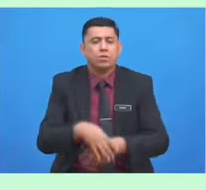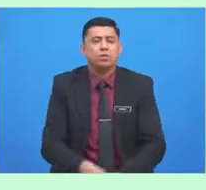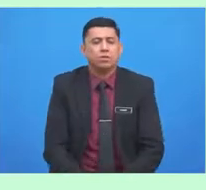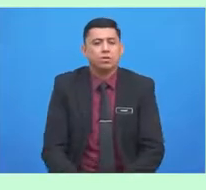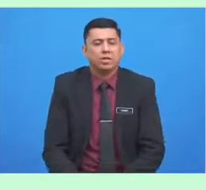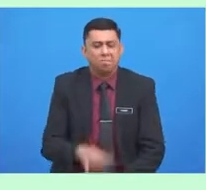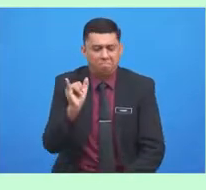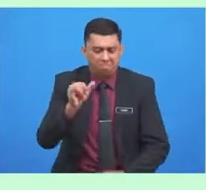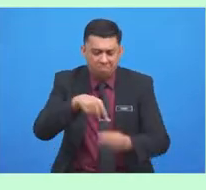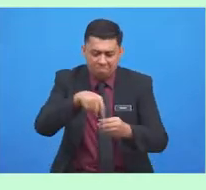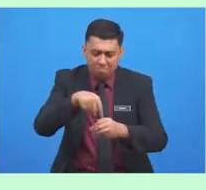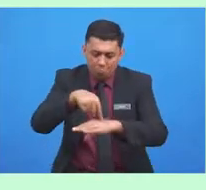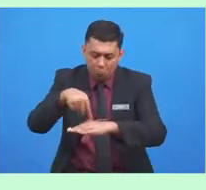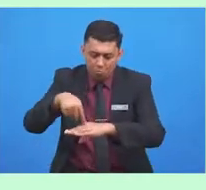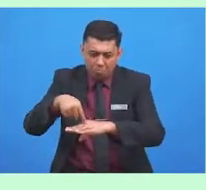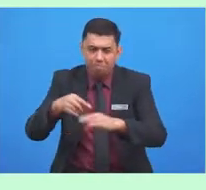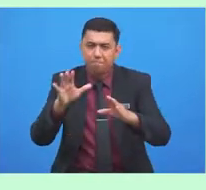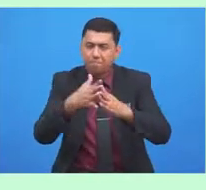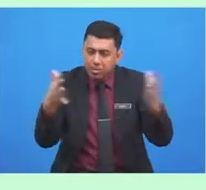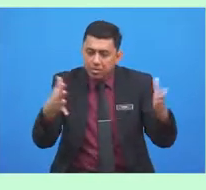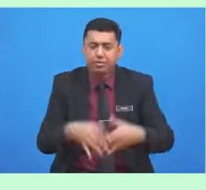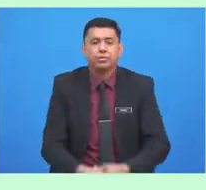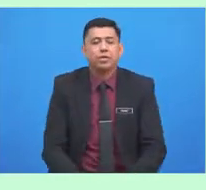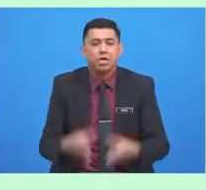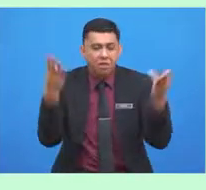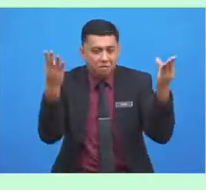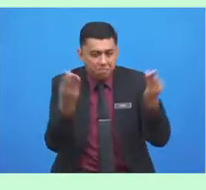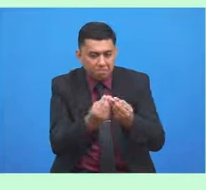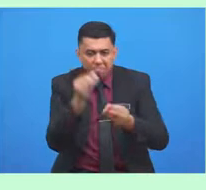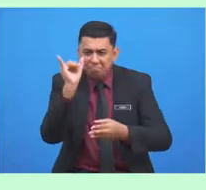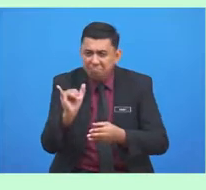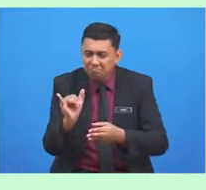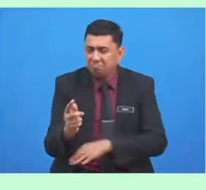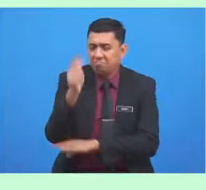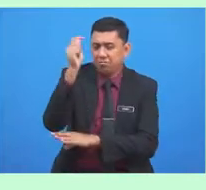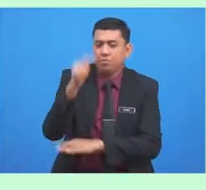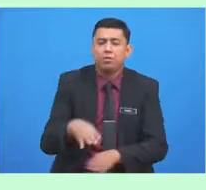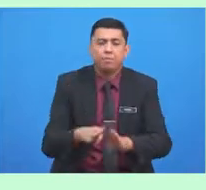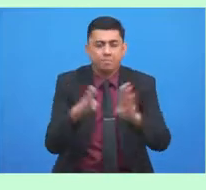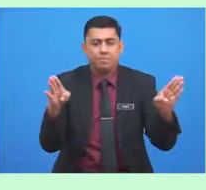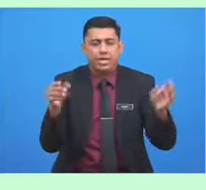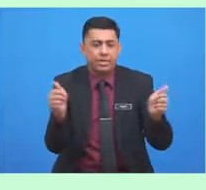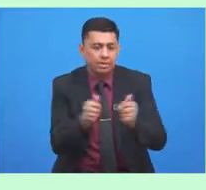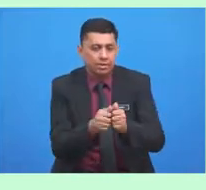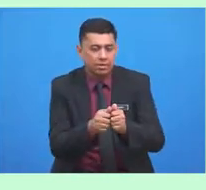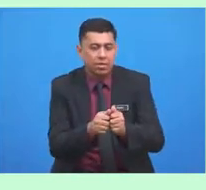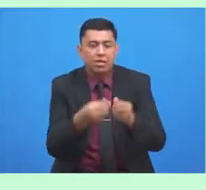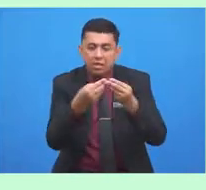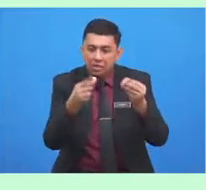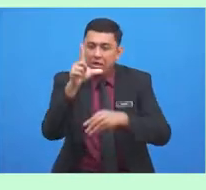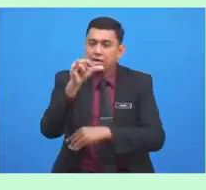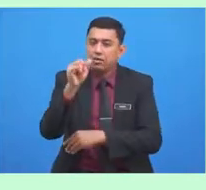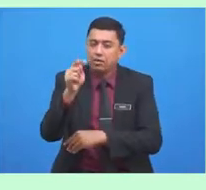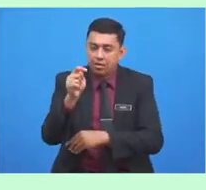yang besar, maka proses resapan air adalah tinggi. Jika dibandingkan dengan tanah liat, proses